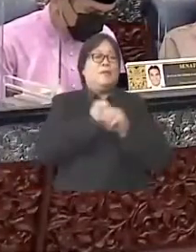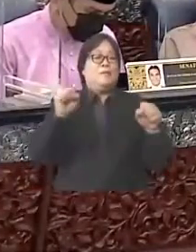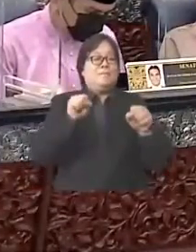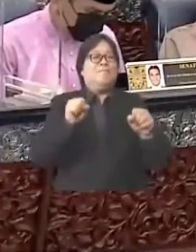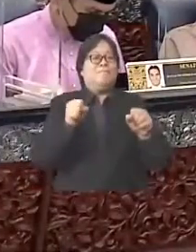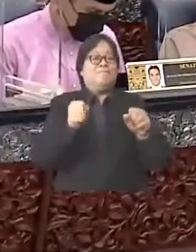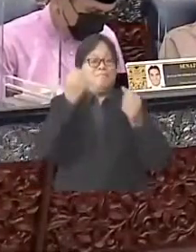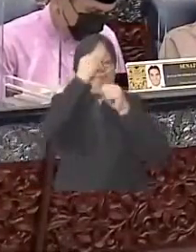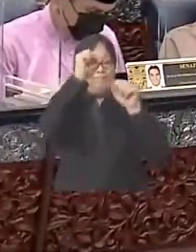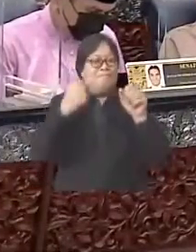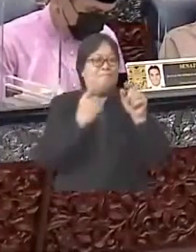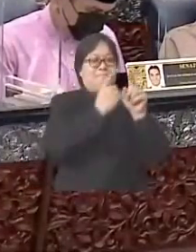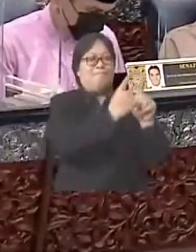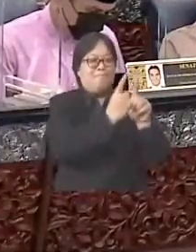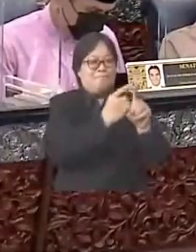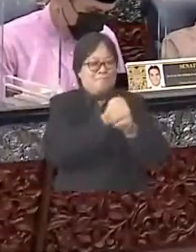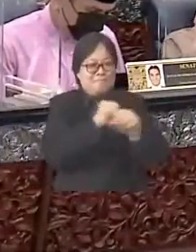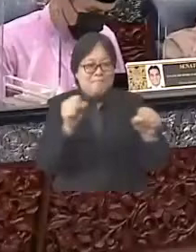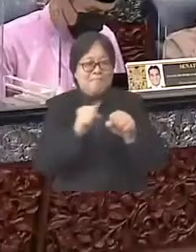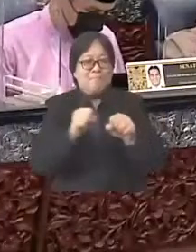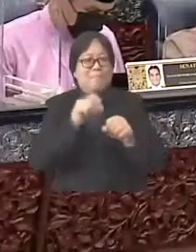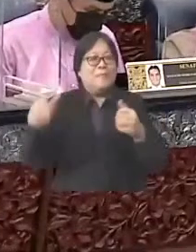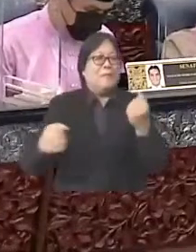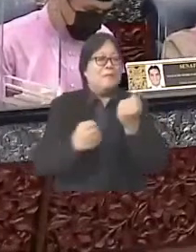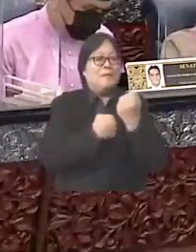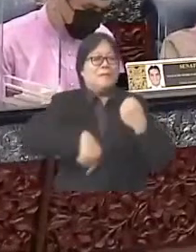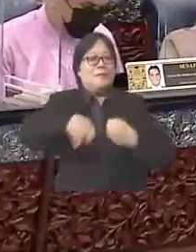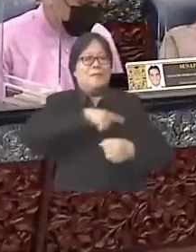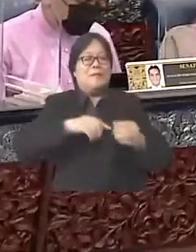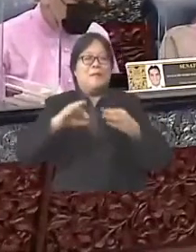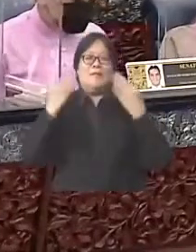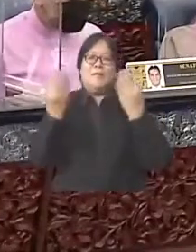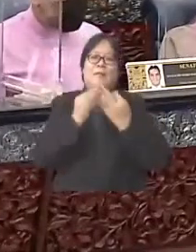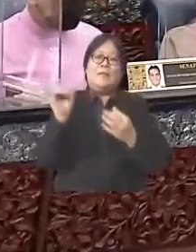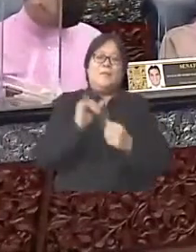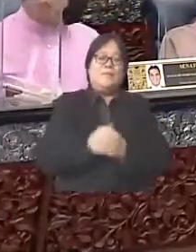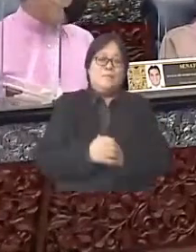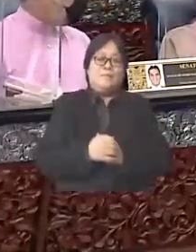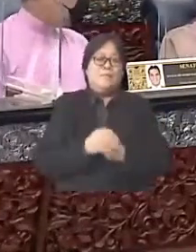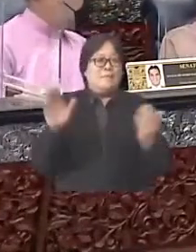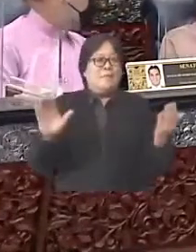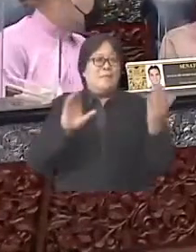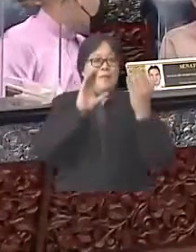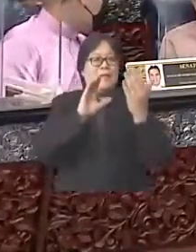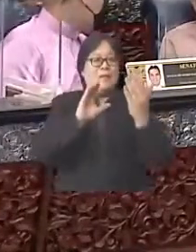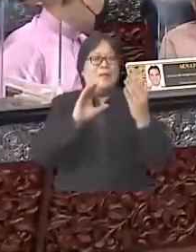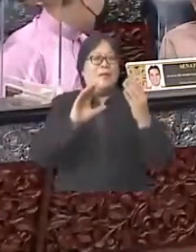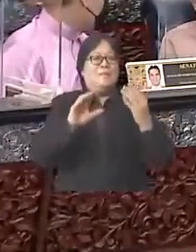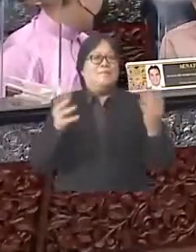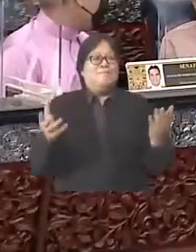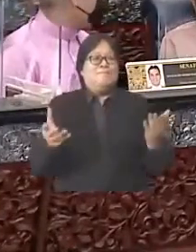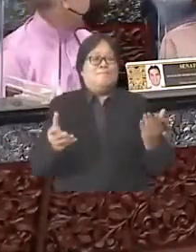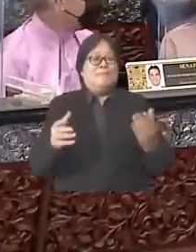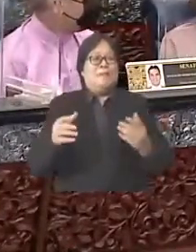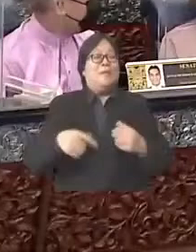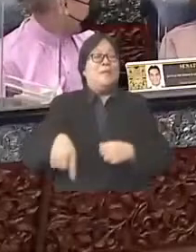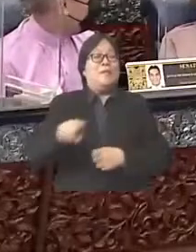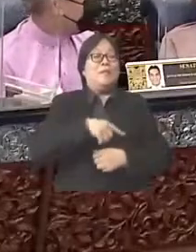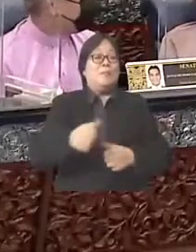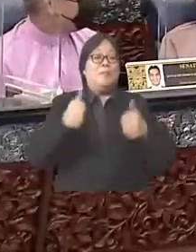yang mana tangki the bagai sebuah keluarga tanpa jemu dan like dalam mengharungi episode ke ini